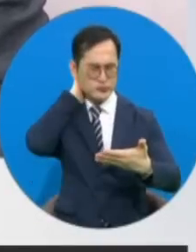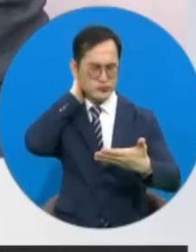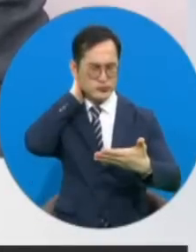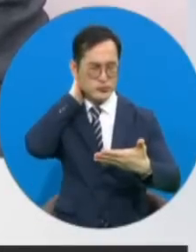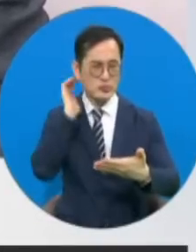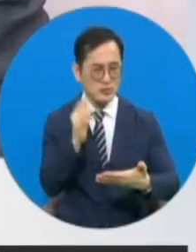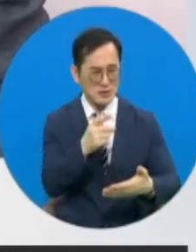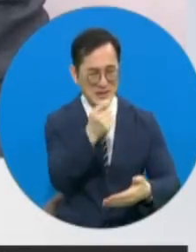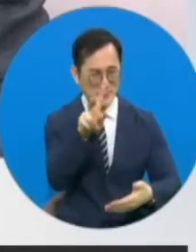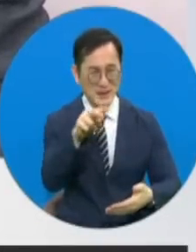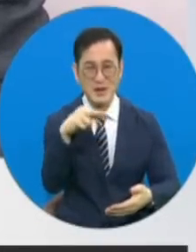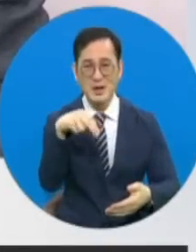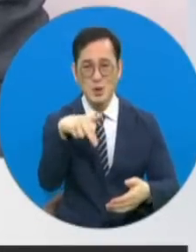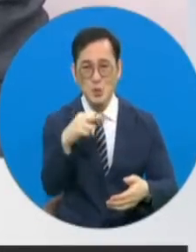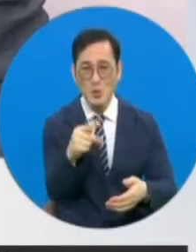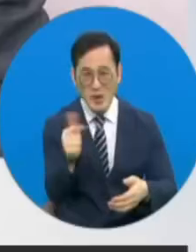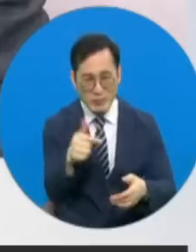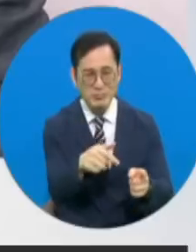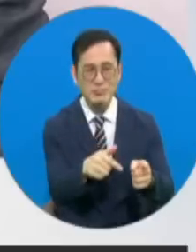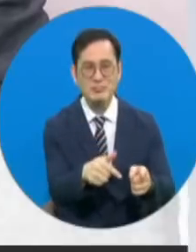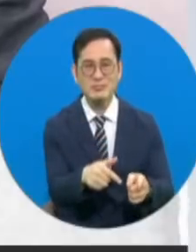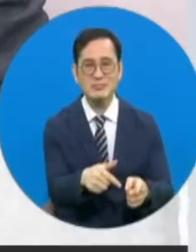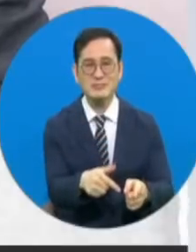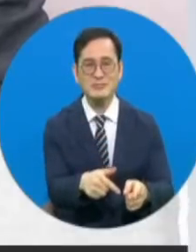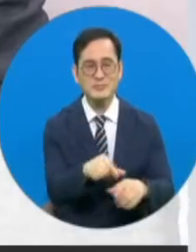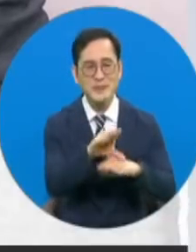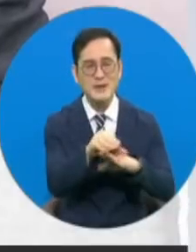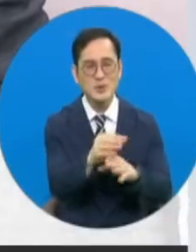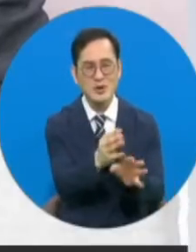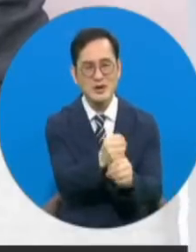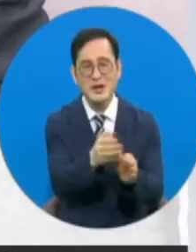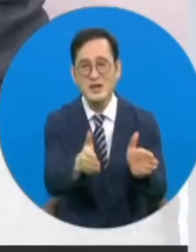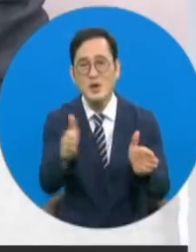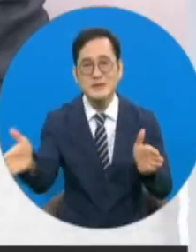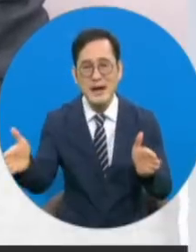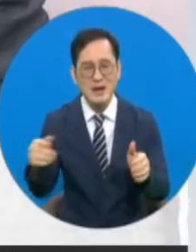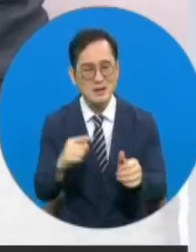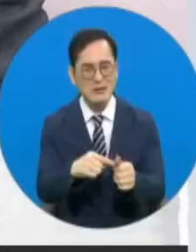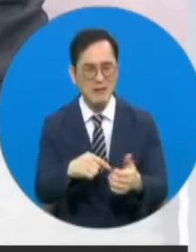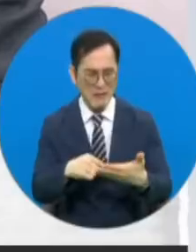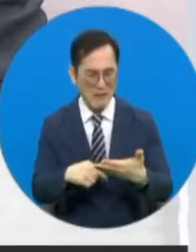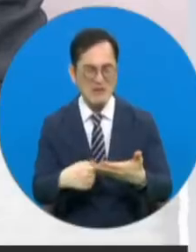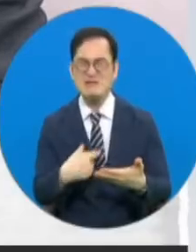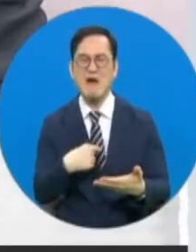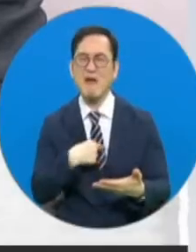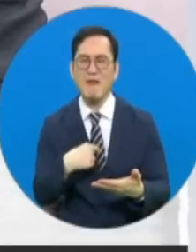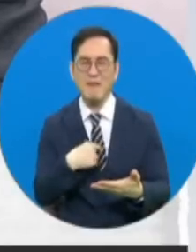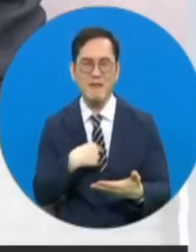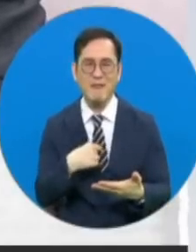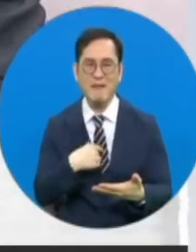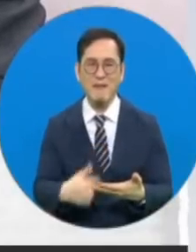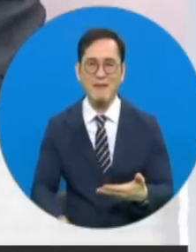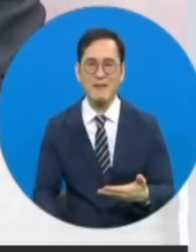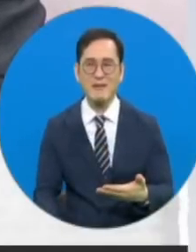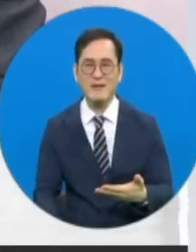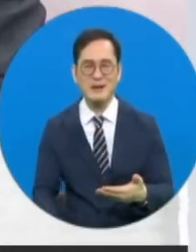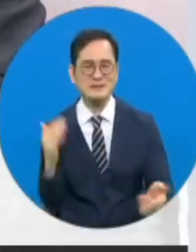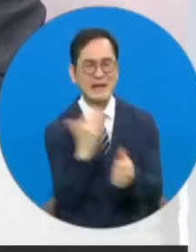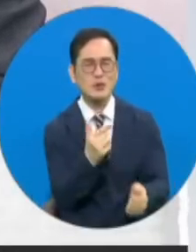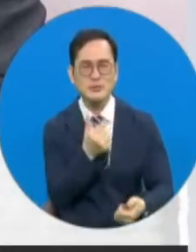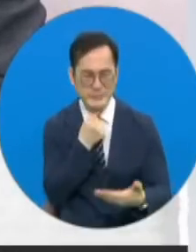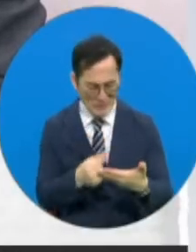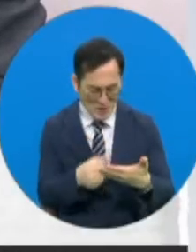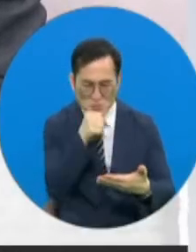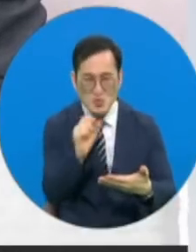것인데 그러면 당국자들이 자행을 쓸 것으로 의심되어서 구속기소된 점수주자 행위에 대해서